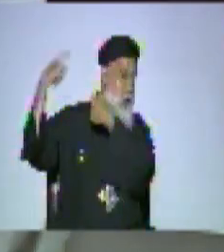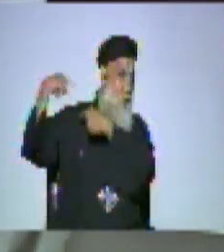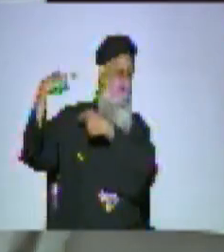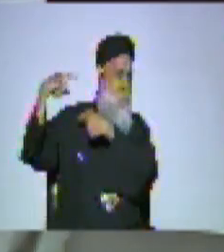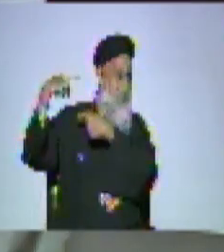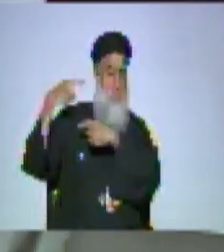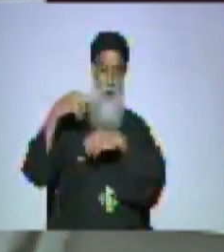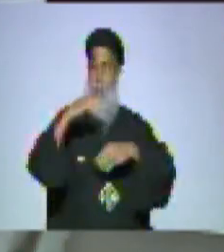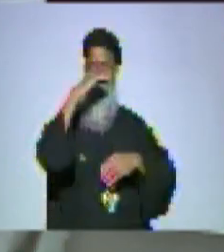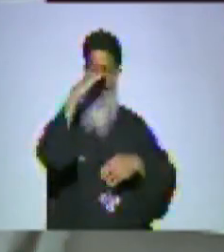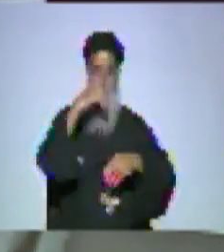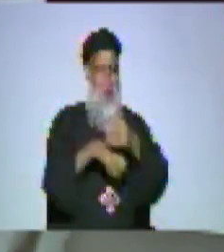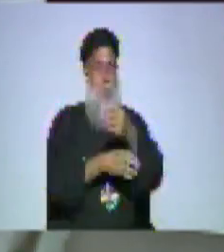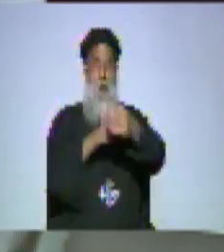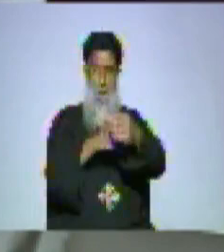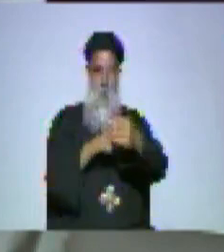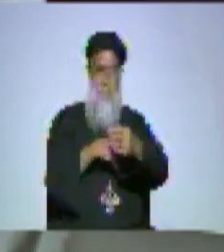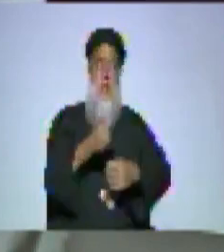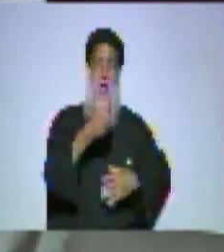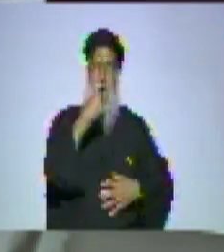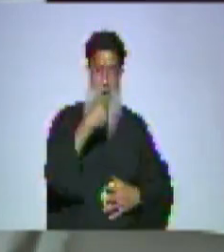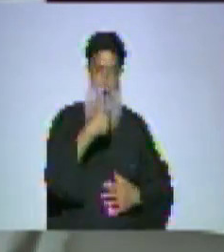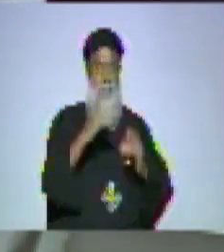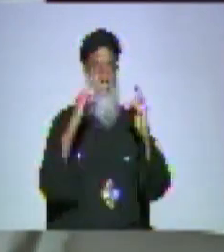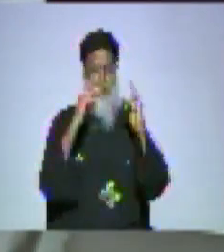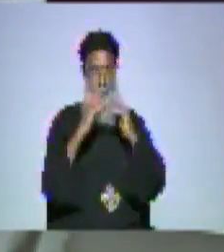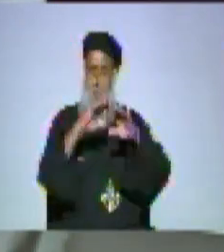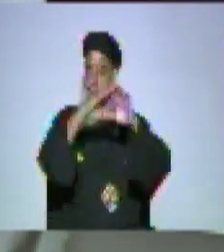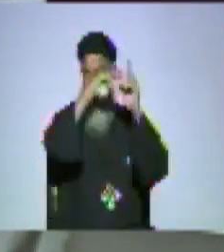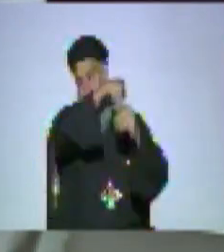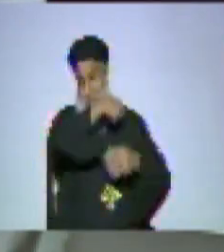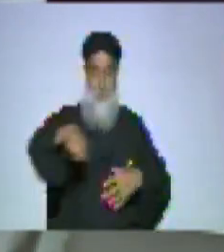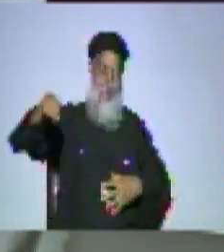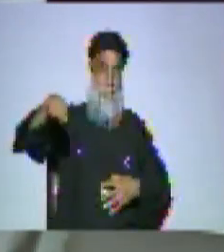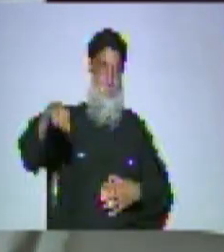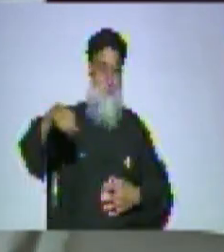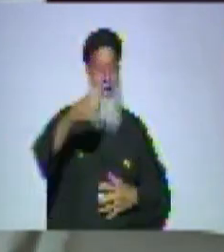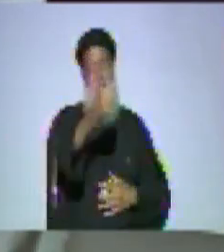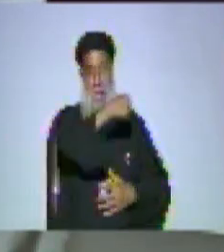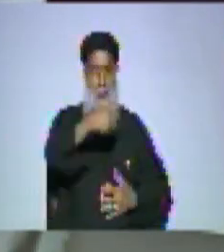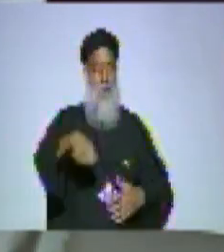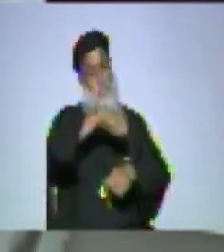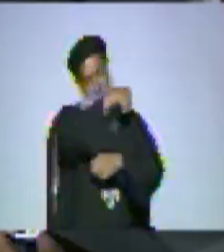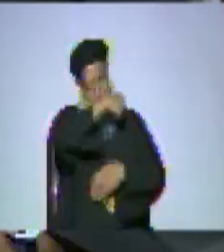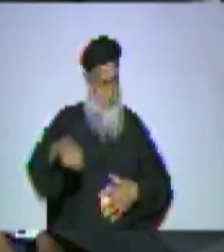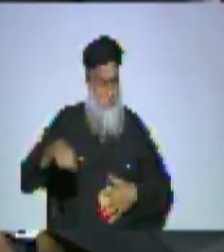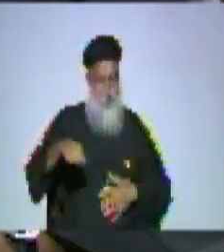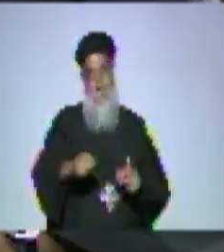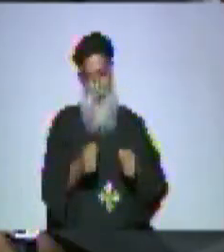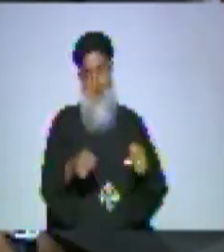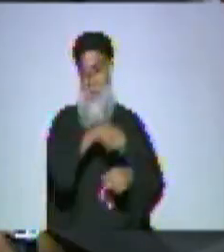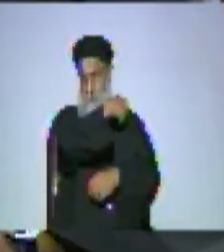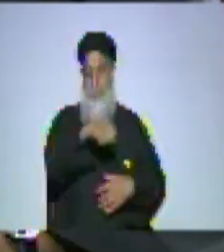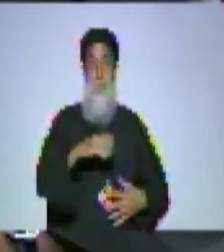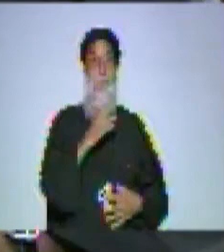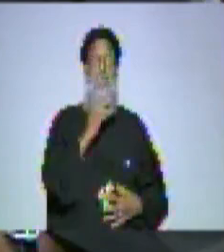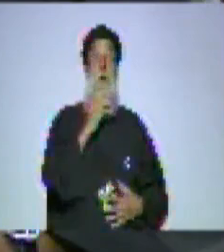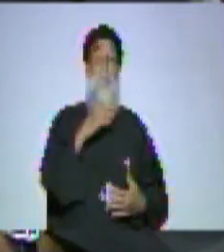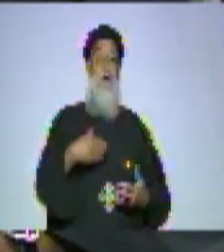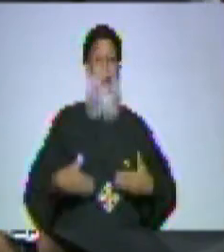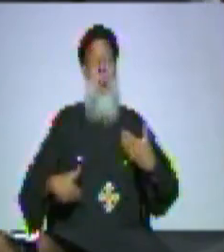دقائق الموضوع يعني لانه شايف الموضوع بنظره الاب حاسس بمسؤوليته كاب